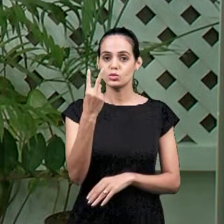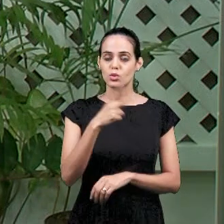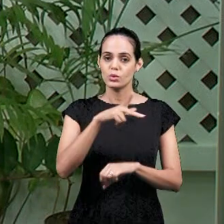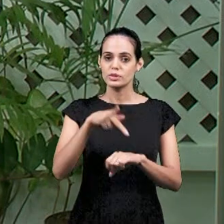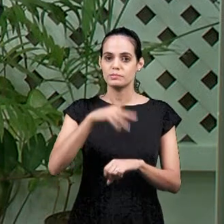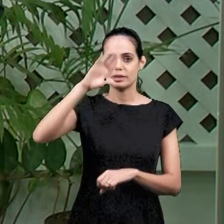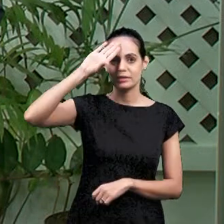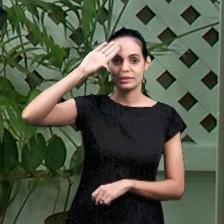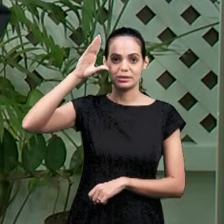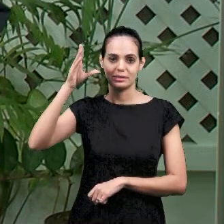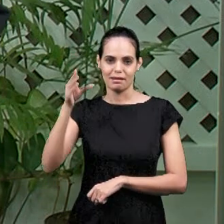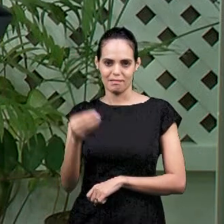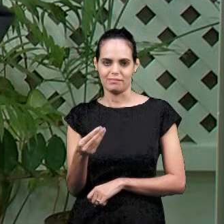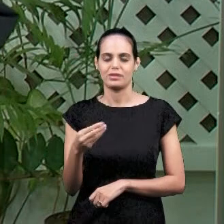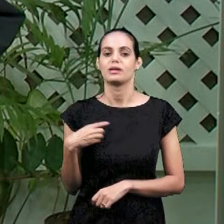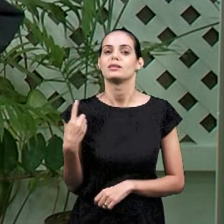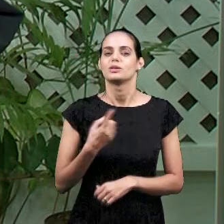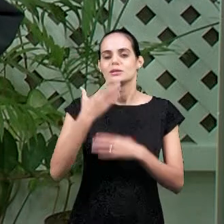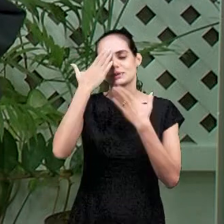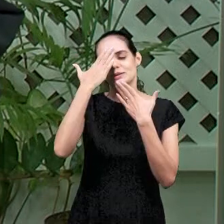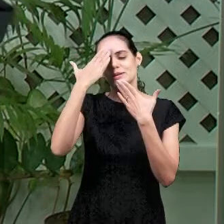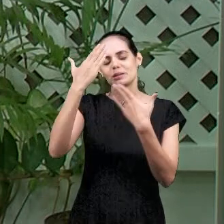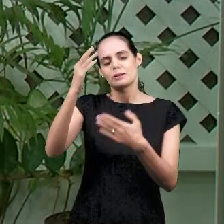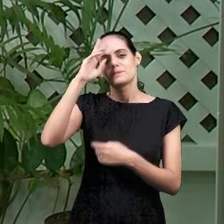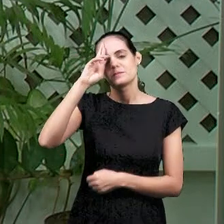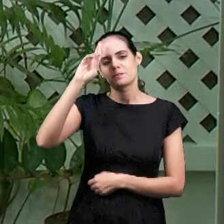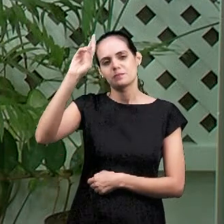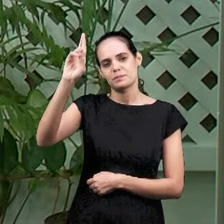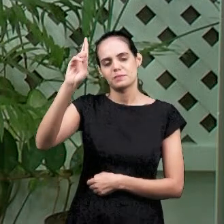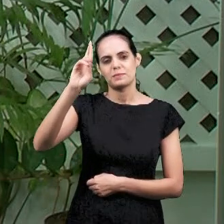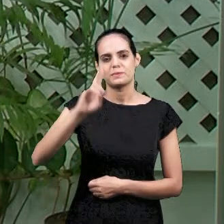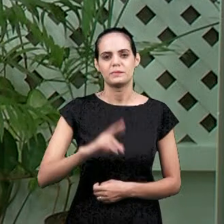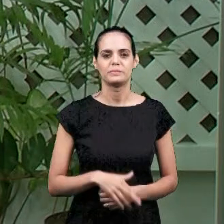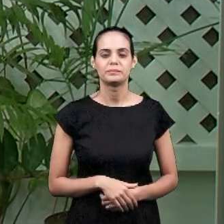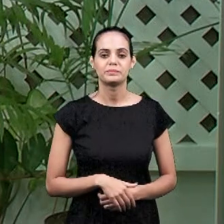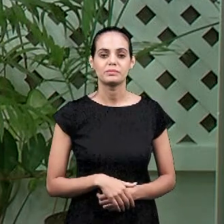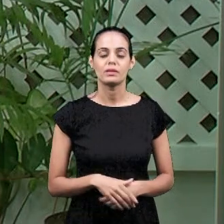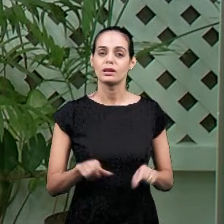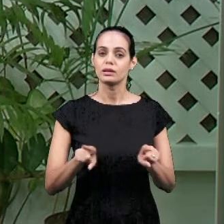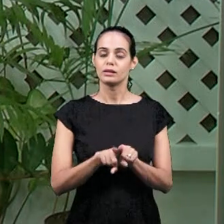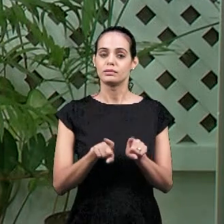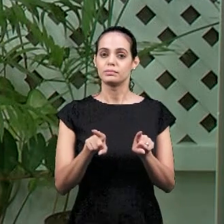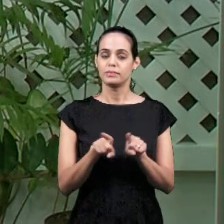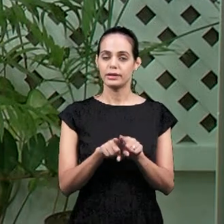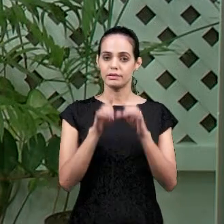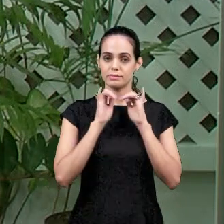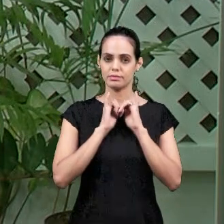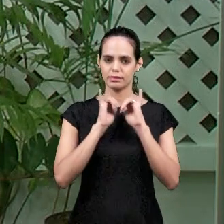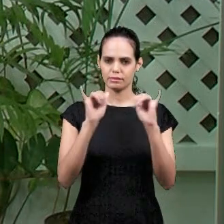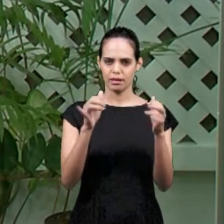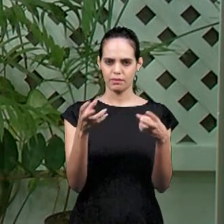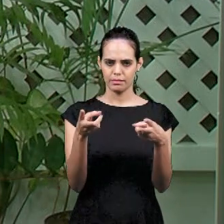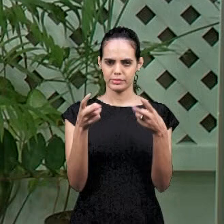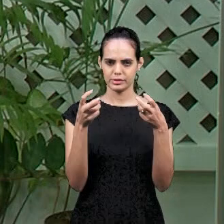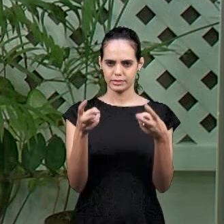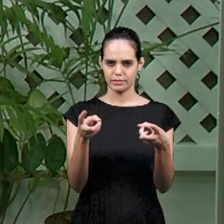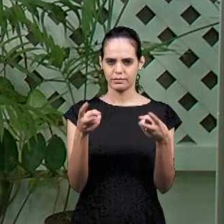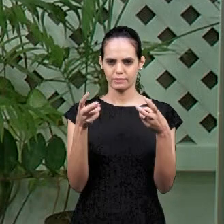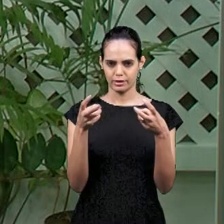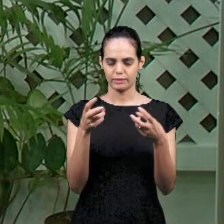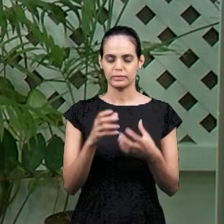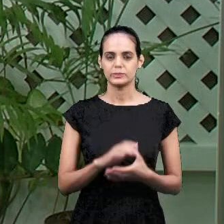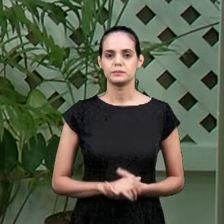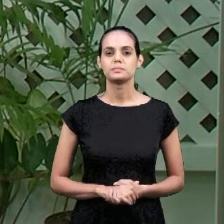eu d'autres pays, encore 2 autres pays. Nous glorifions le nom du Seigneur pour cela. Mais j'aimerais